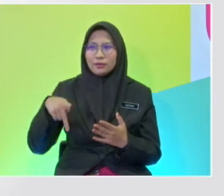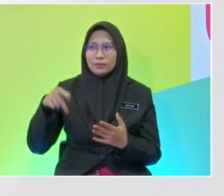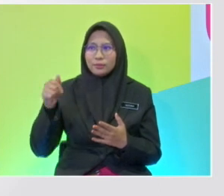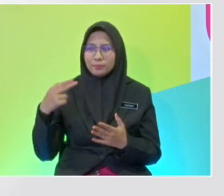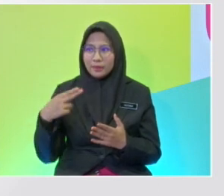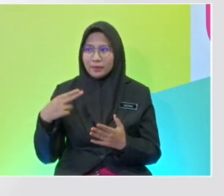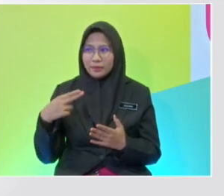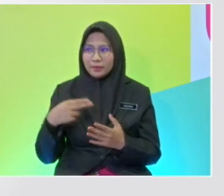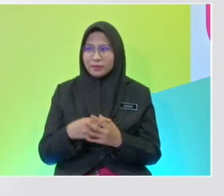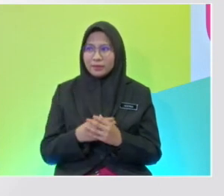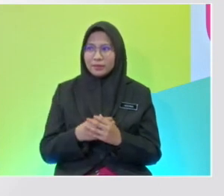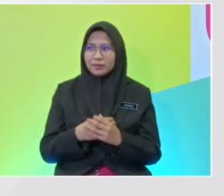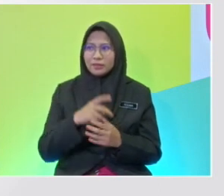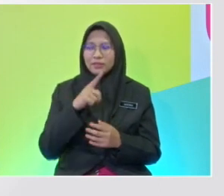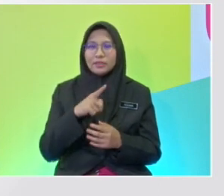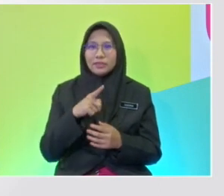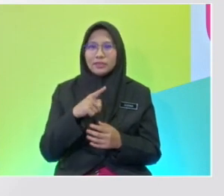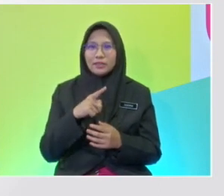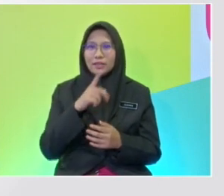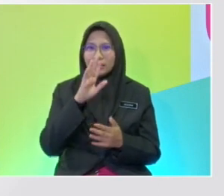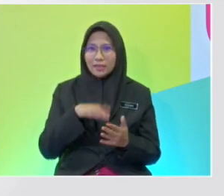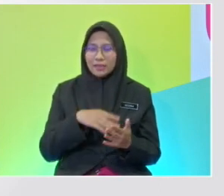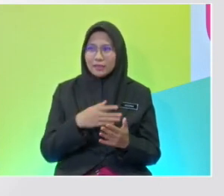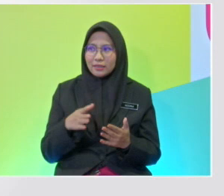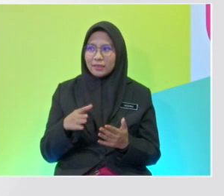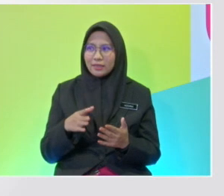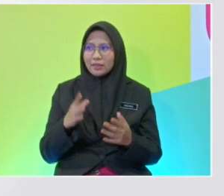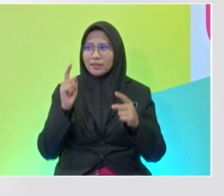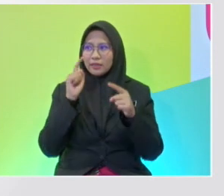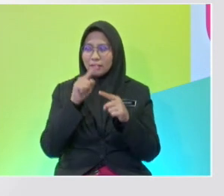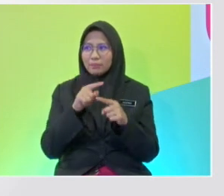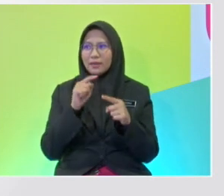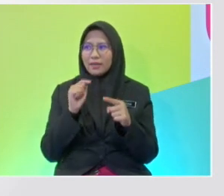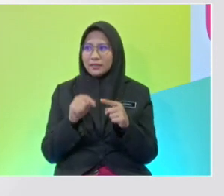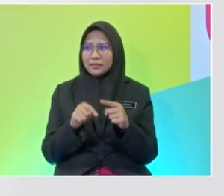perlu dua Dekat sini operasinya bagi kita